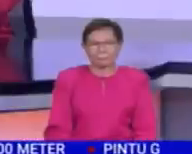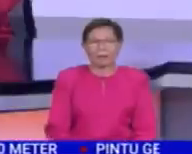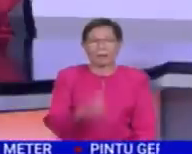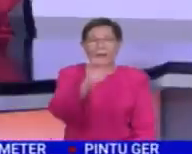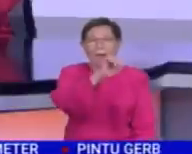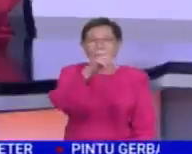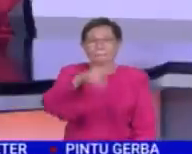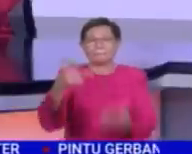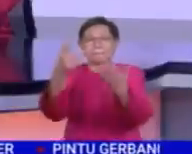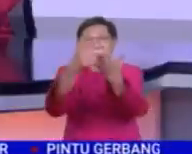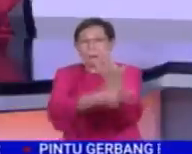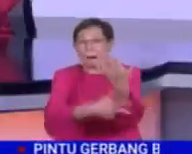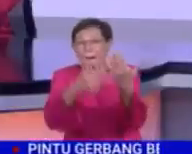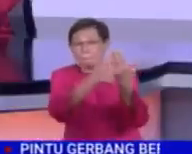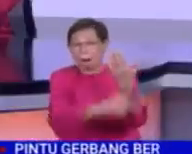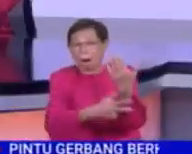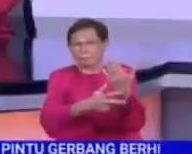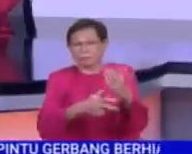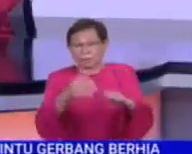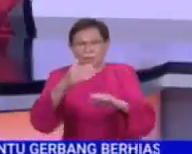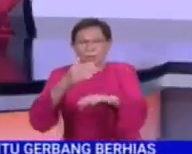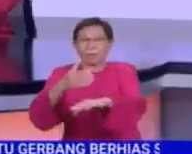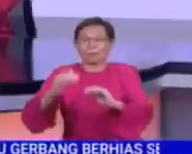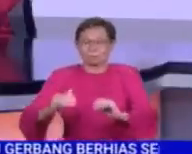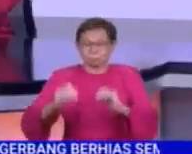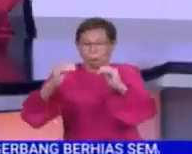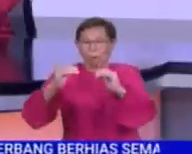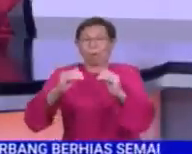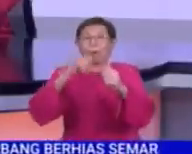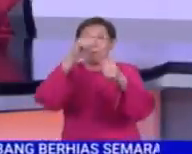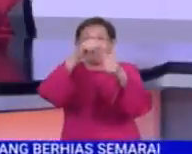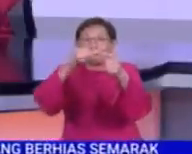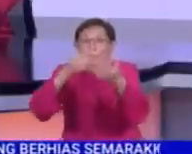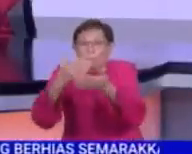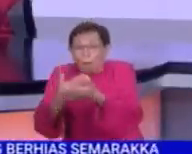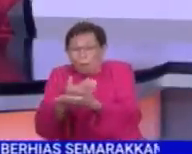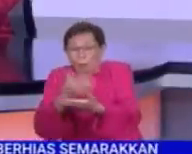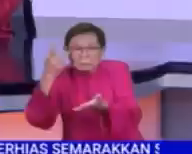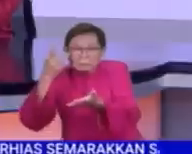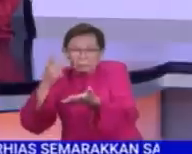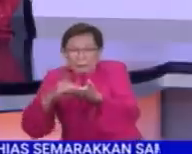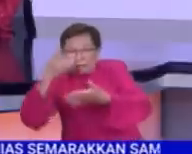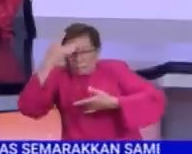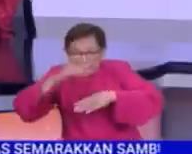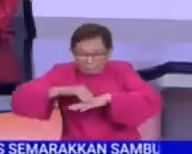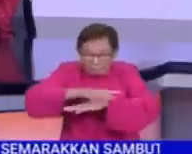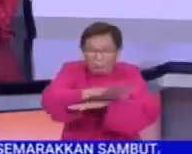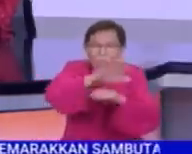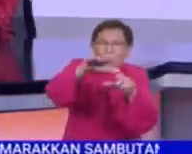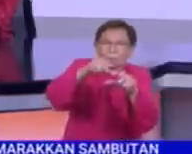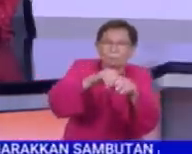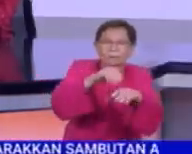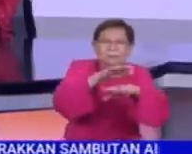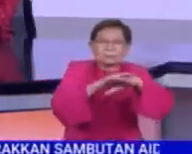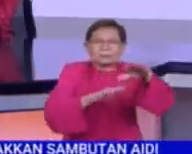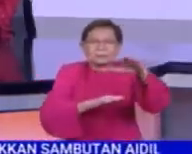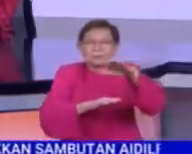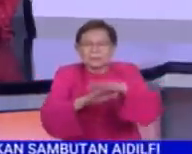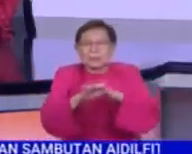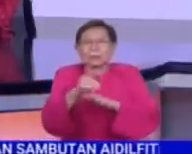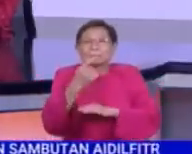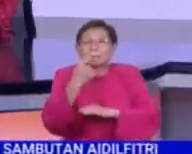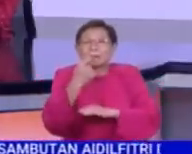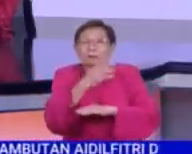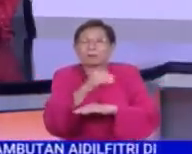Aplikasi Mysejahtera dikemaskini dengan ciri-ciri baru bagi mengesan penyakit berjangkit termasuk penyakit tangan, kaki dan